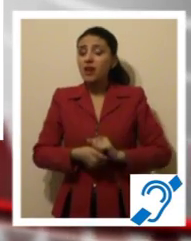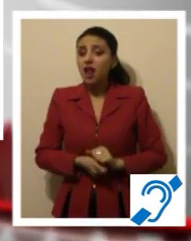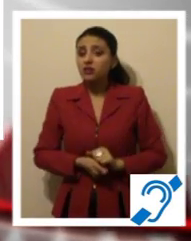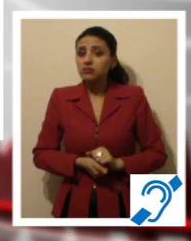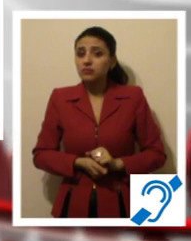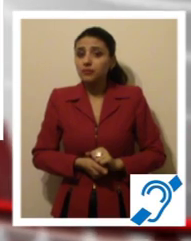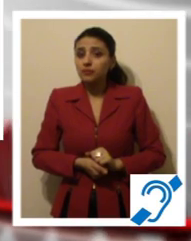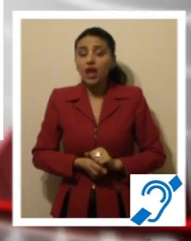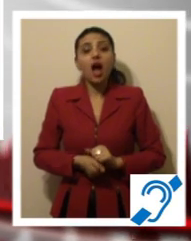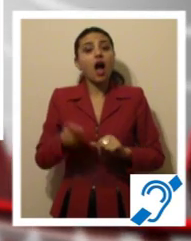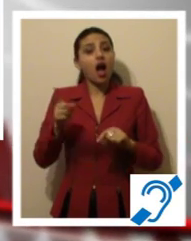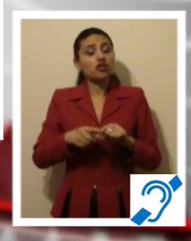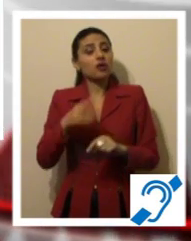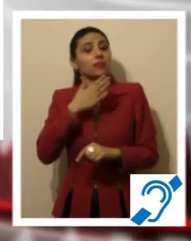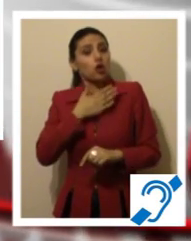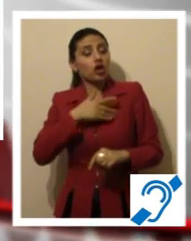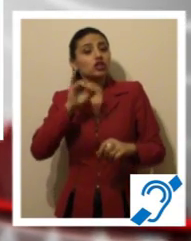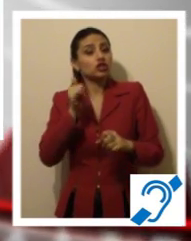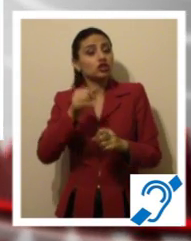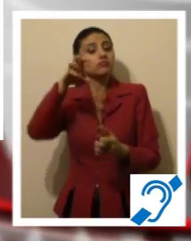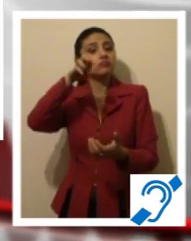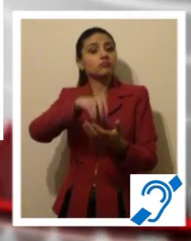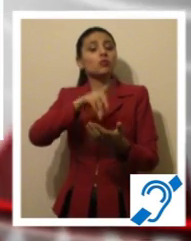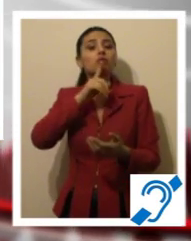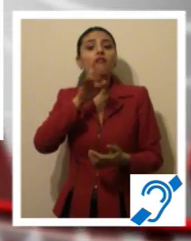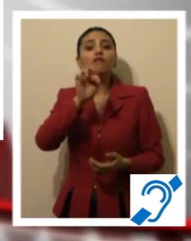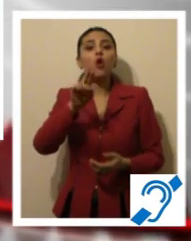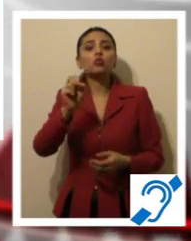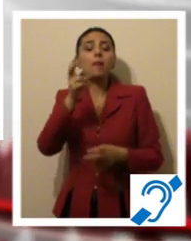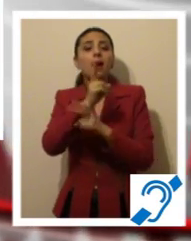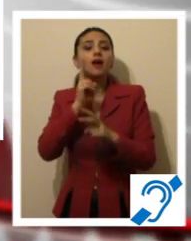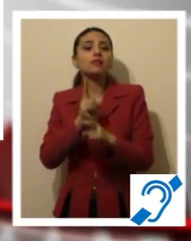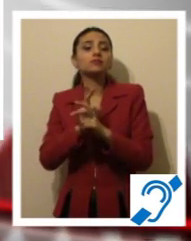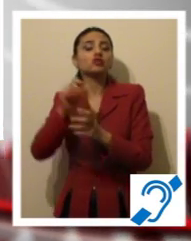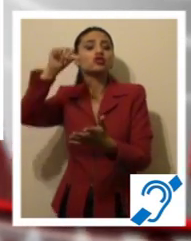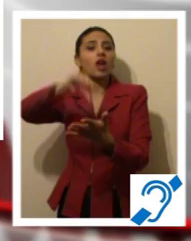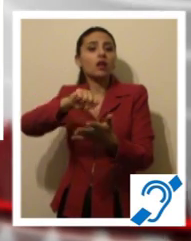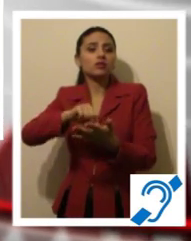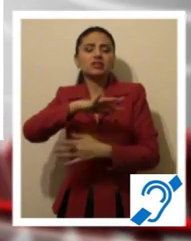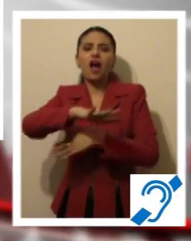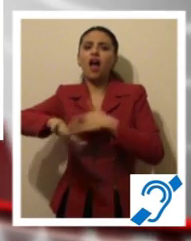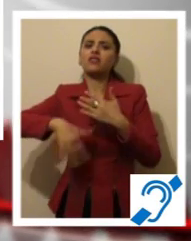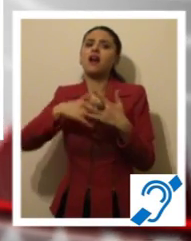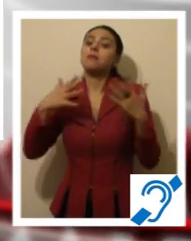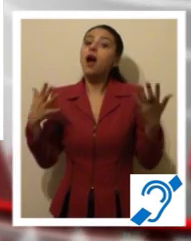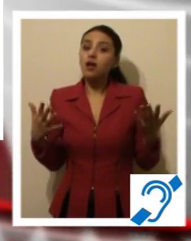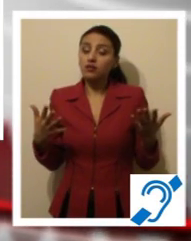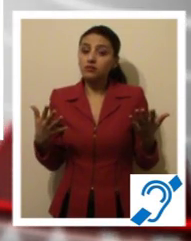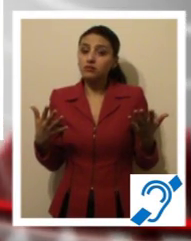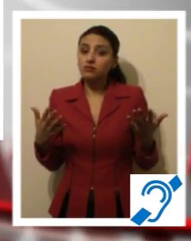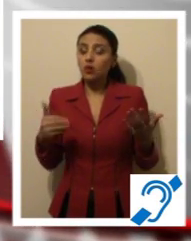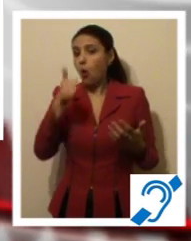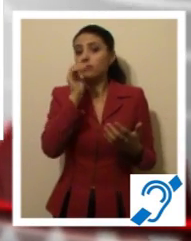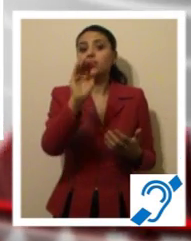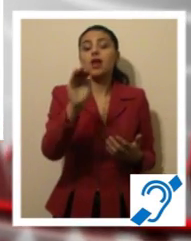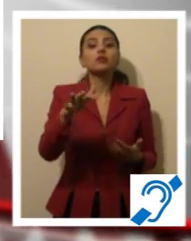Același lucru ne dorim și în zona, în curtea Fortuna. Acolo e un scandal imens pentru că sunt... Poftiți? Tot ne gândim să